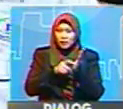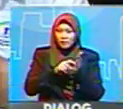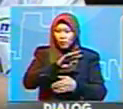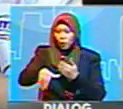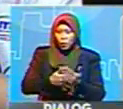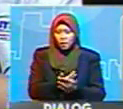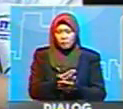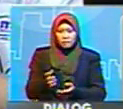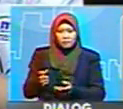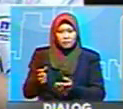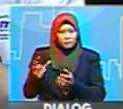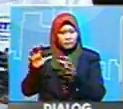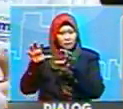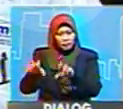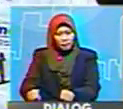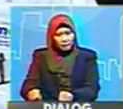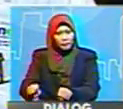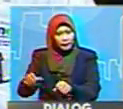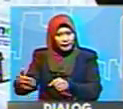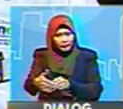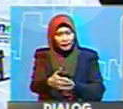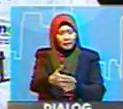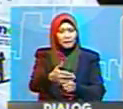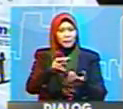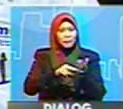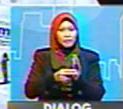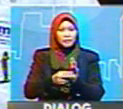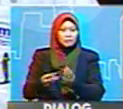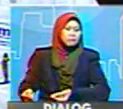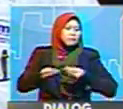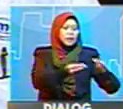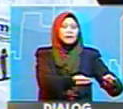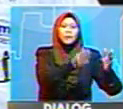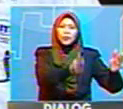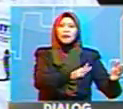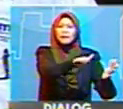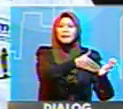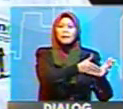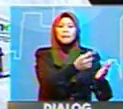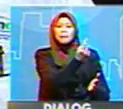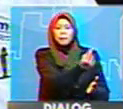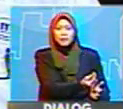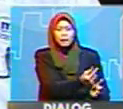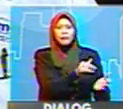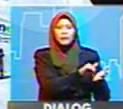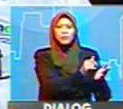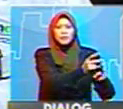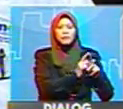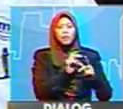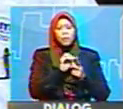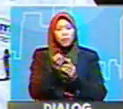tangkapan mesti diserahkan kepada orang Tengah dan orang Tengah akan bayar mengikut apa yang mereka rasa perlu bayar contoh ataupun bot